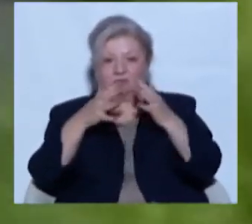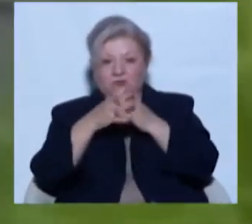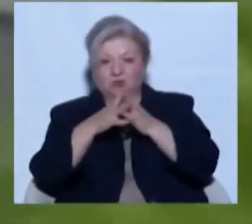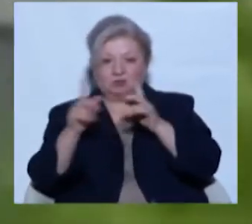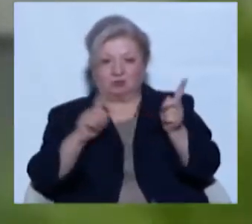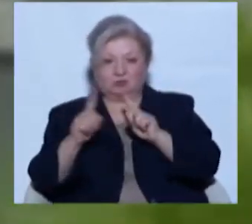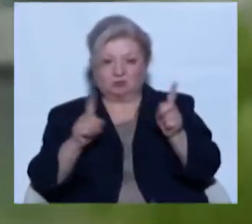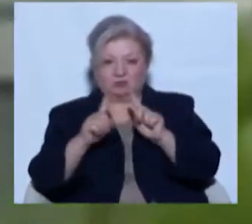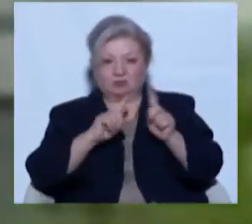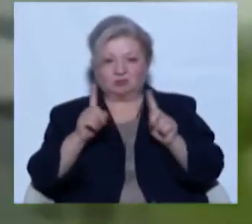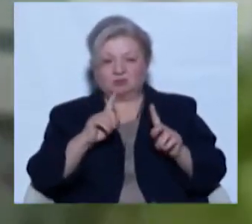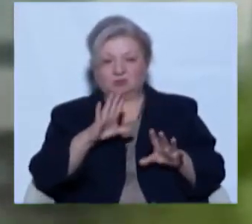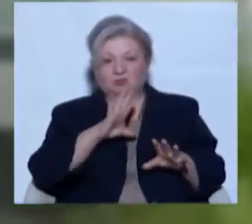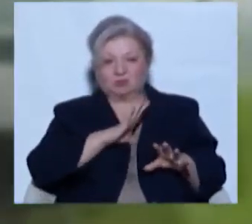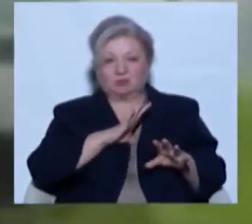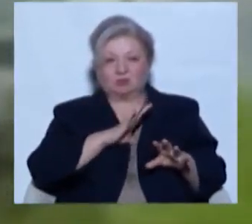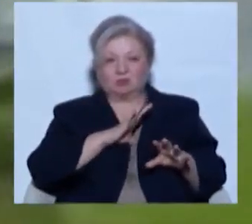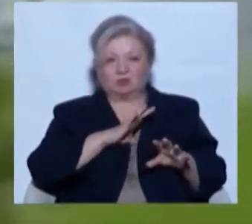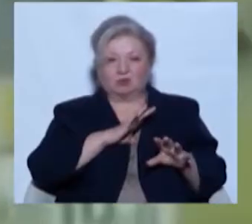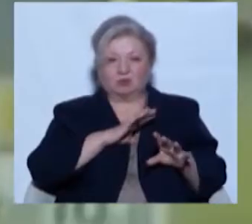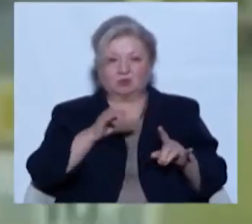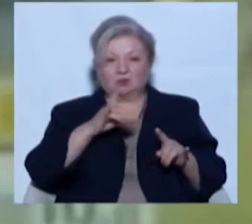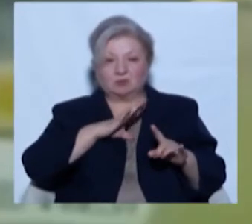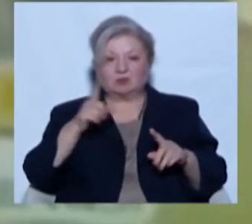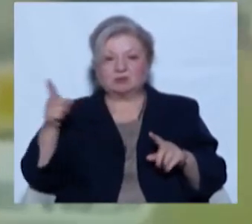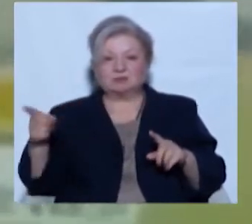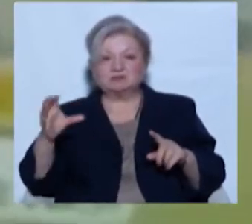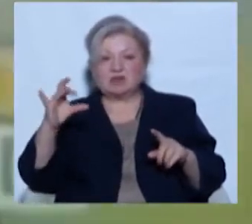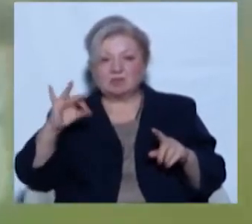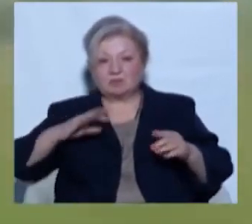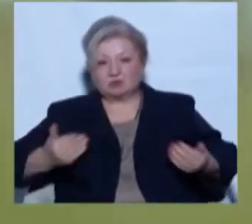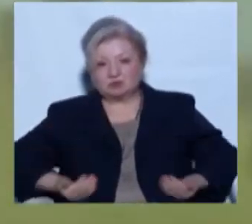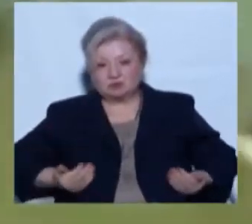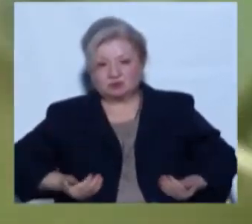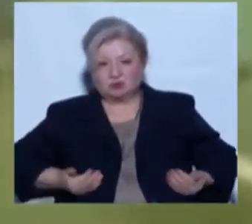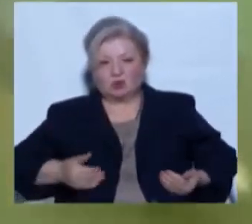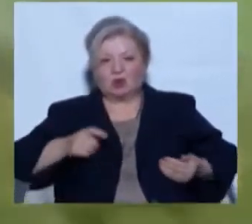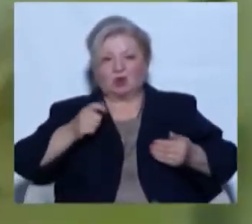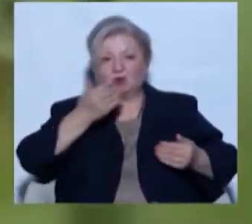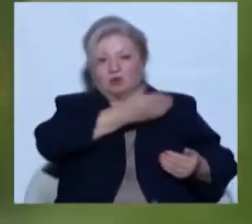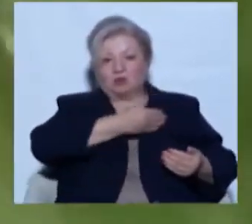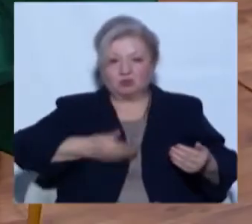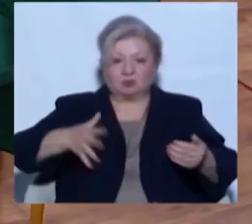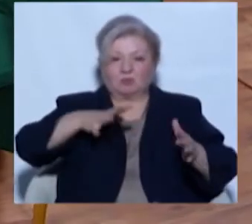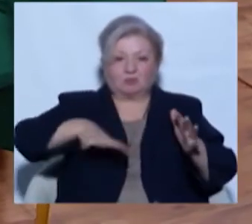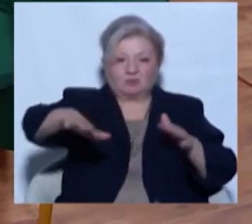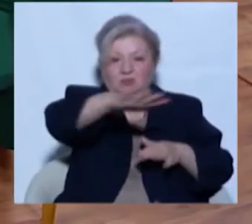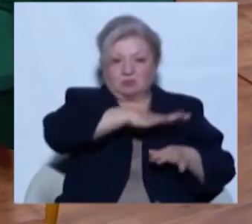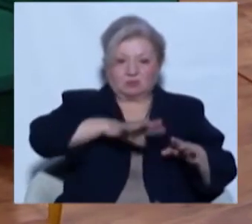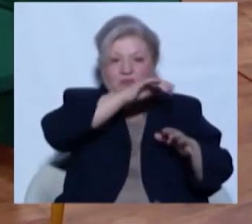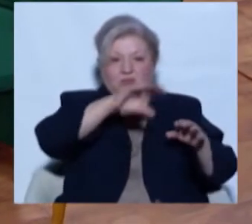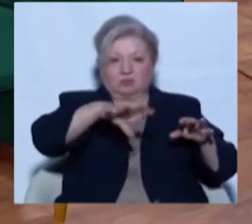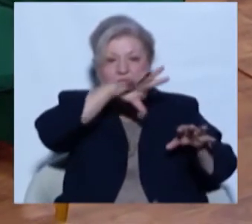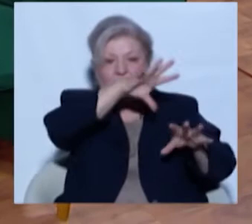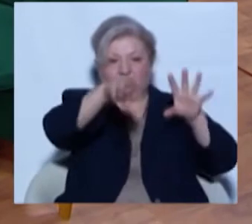დაპირისპირება. უბედურება იმაში მდგომარეობდა, რომ ეთნიკური სერბები ცხოვრობდნენ იუგოსლავიის მთელ ტერიტორიაზე და ეს დაპირისპირებები